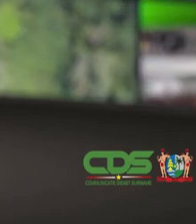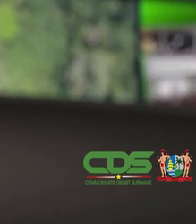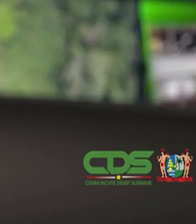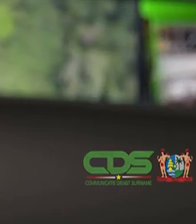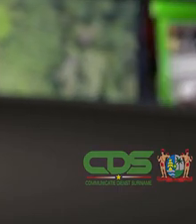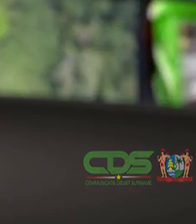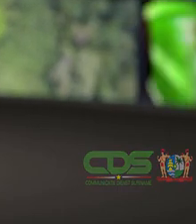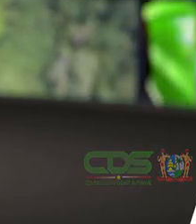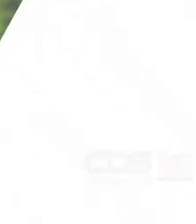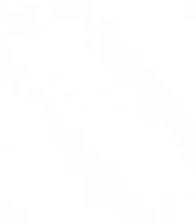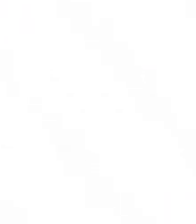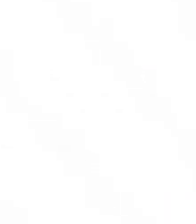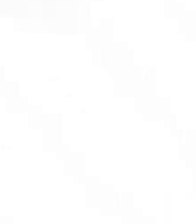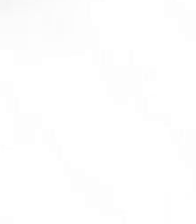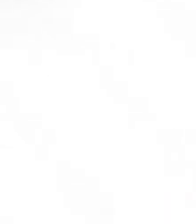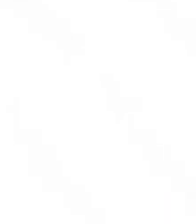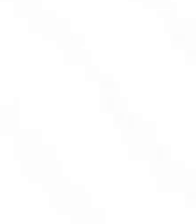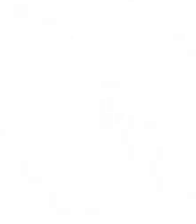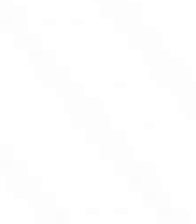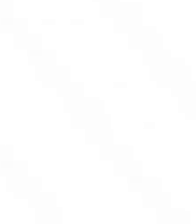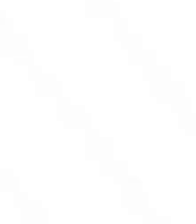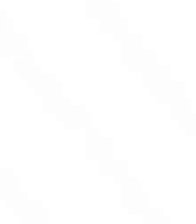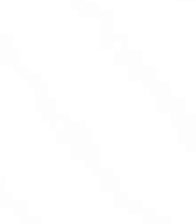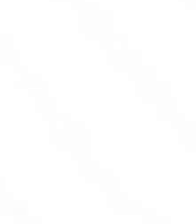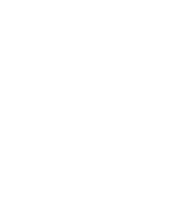van belang zijn.